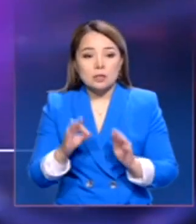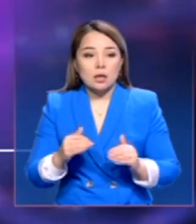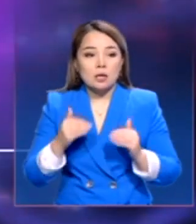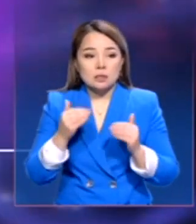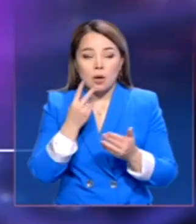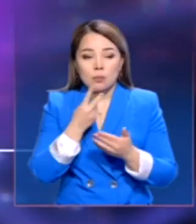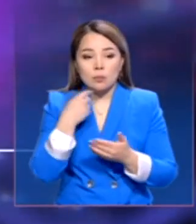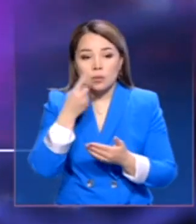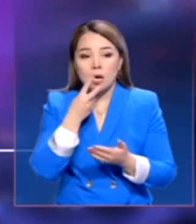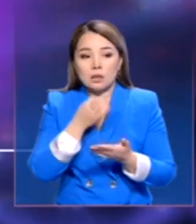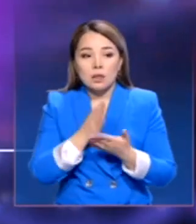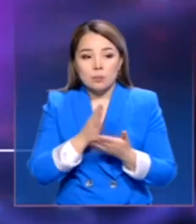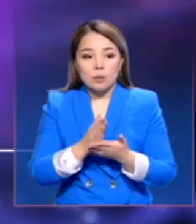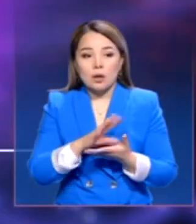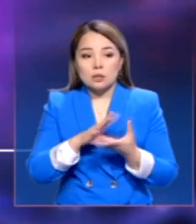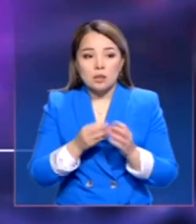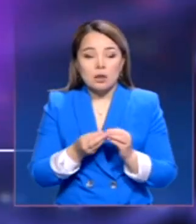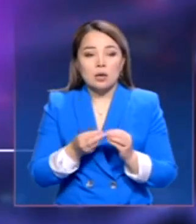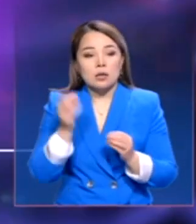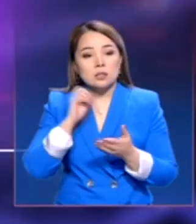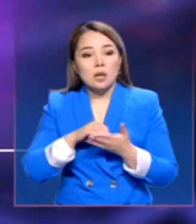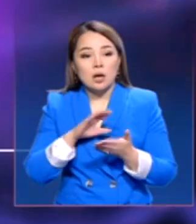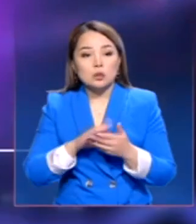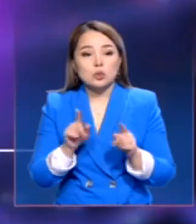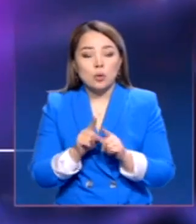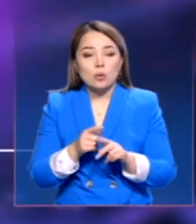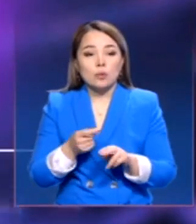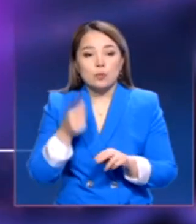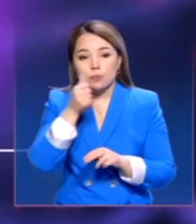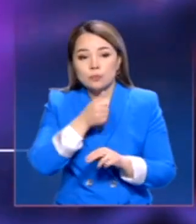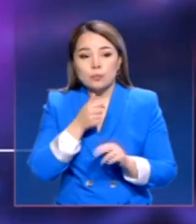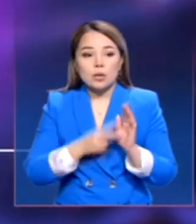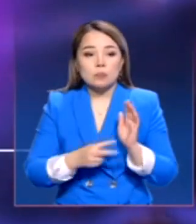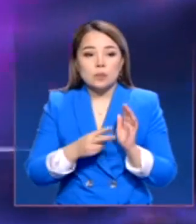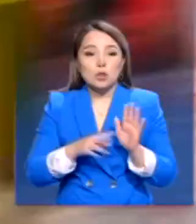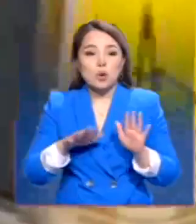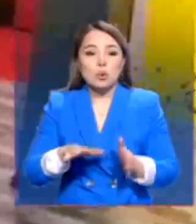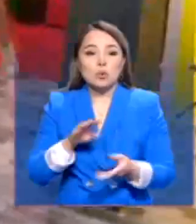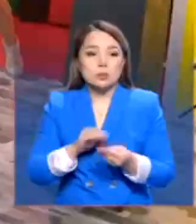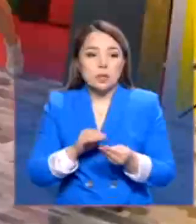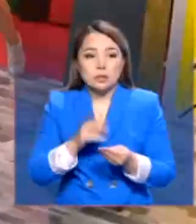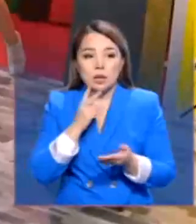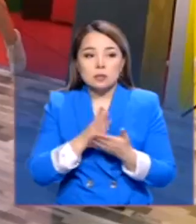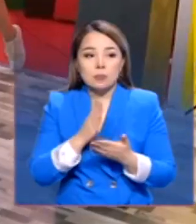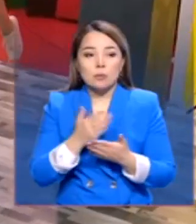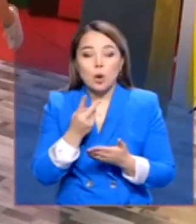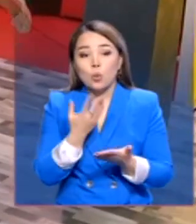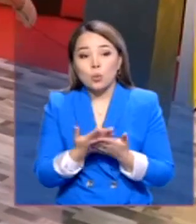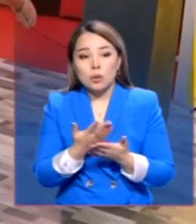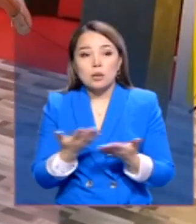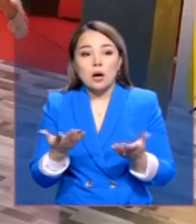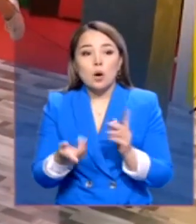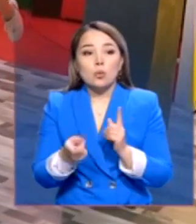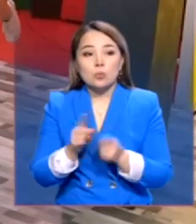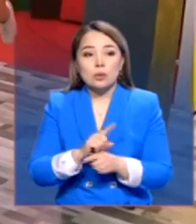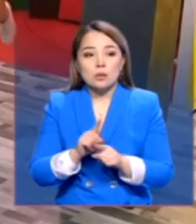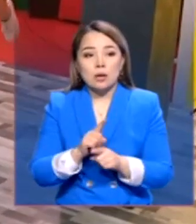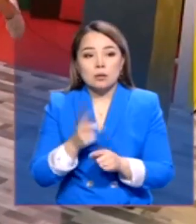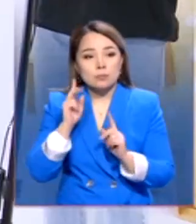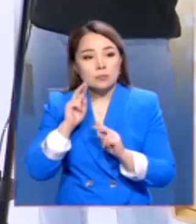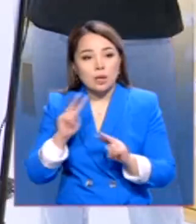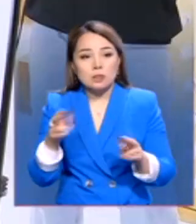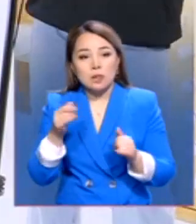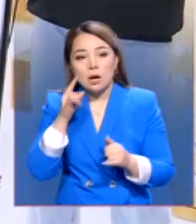тиесілі болған. Ғаламдық инновация индексінің рейтингінде сол жылы Қазақстан 77-ші орынға тұрақтаған. Одан кейін көрсеткіш қалай өзгергені белгісіз.